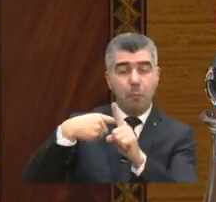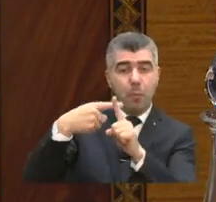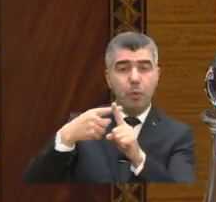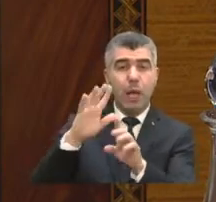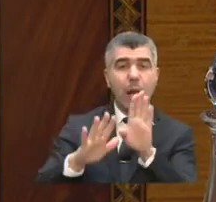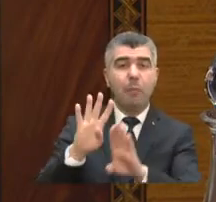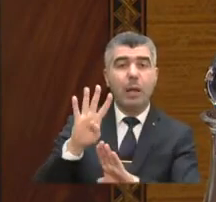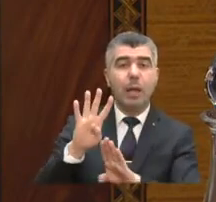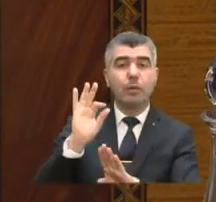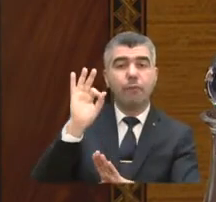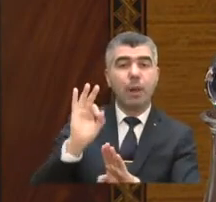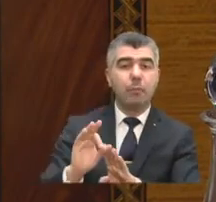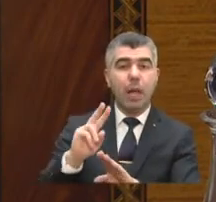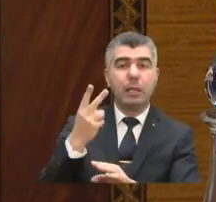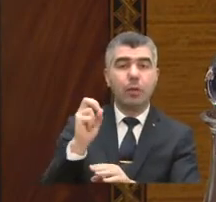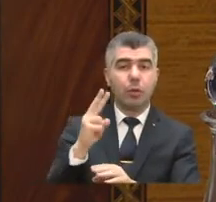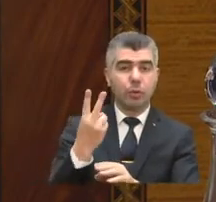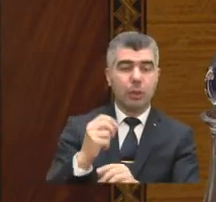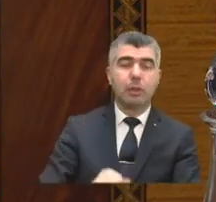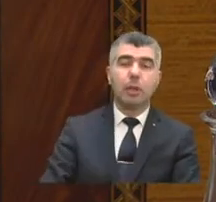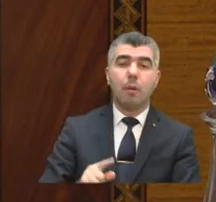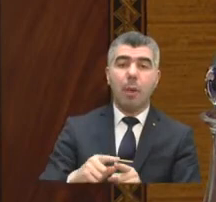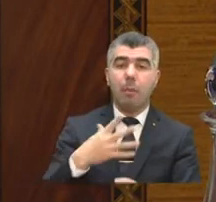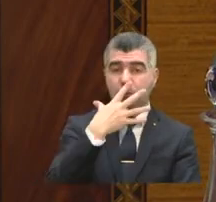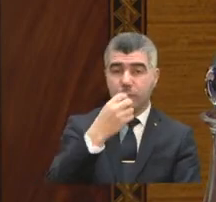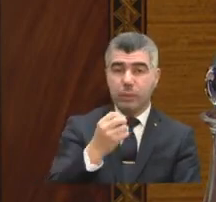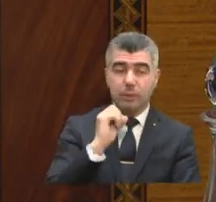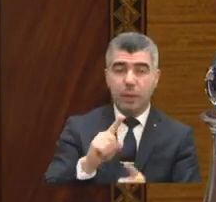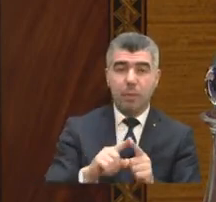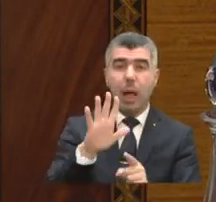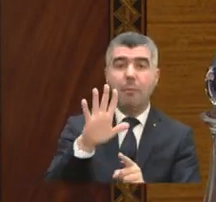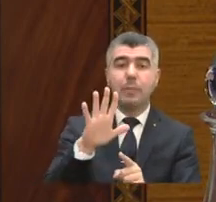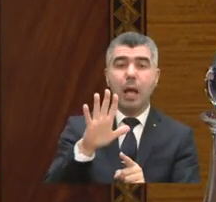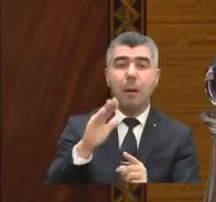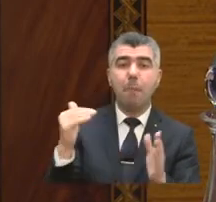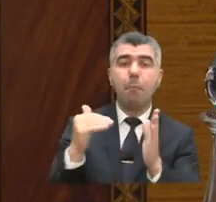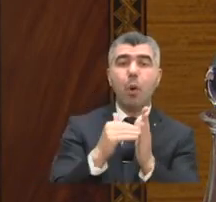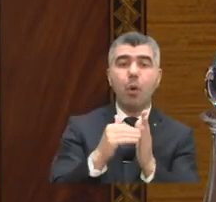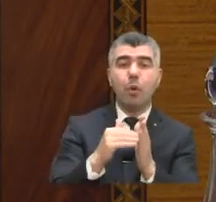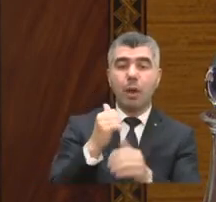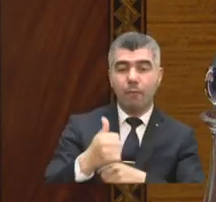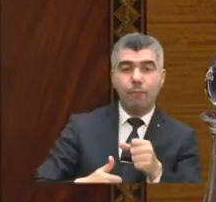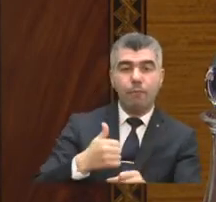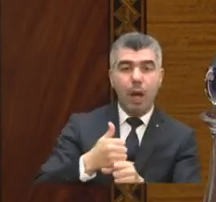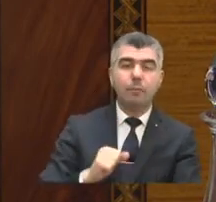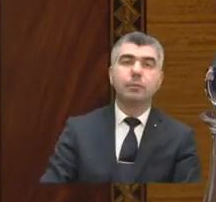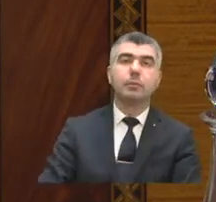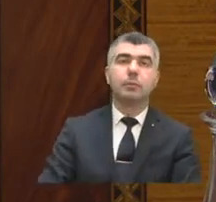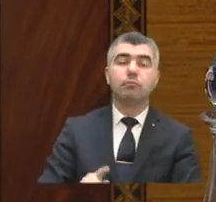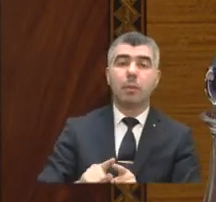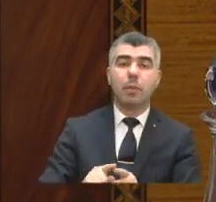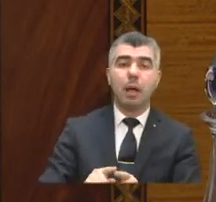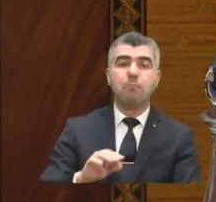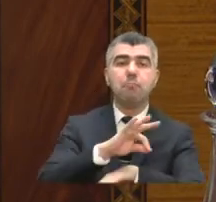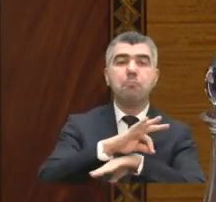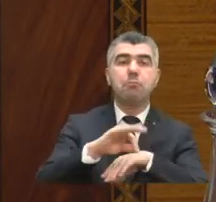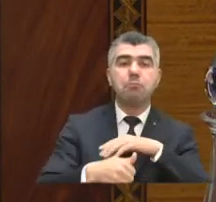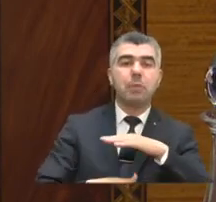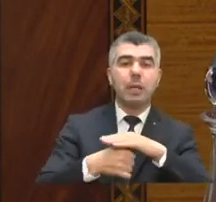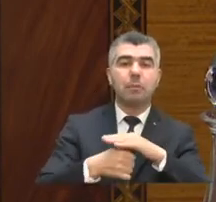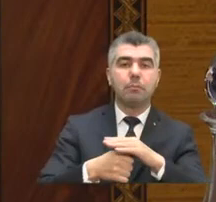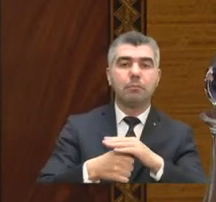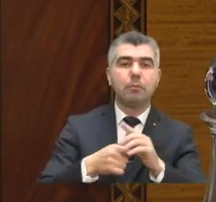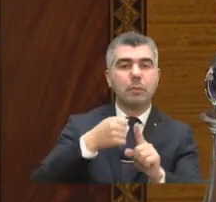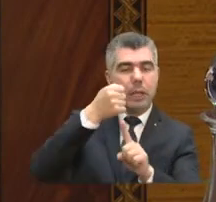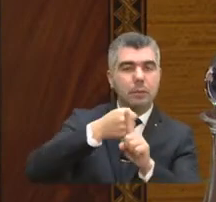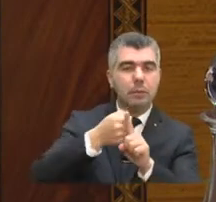مع 22، كما أن البراق نقل 5 ملايين هذه السنة. وتواصل المكتب المجهودات ديالو باش يوسع